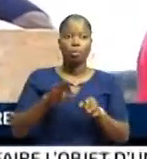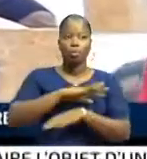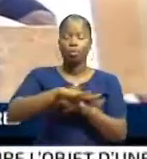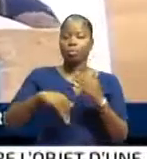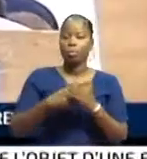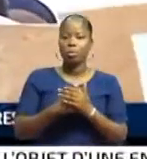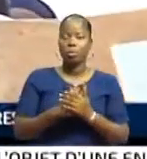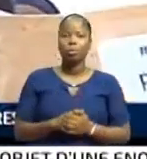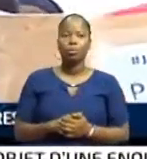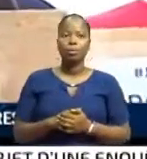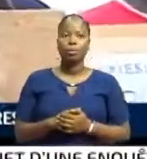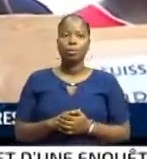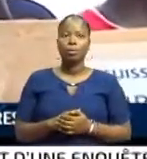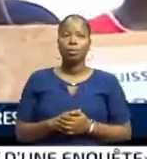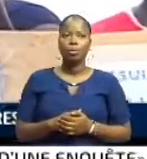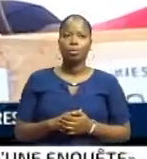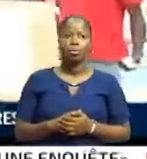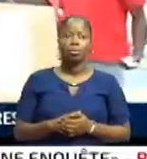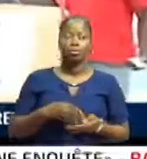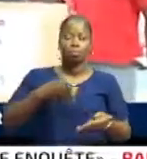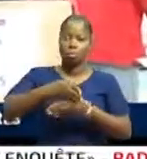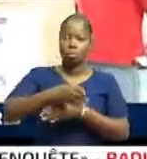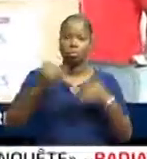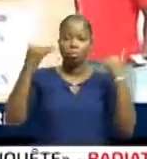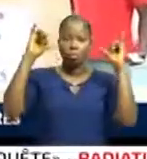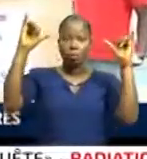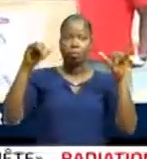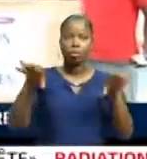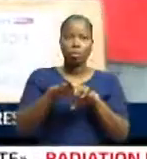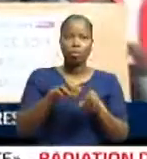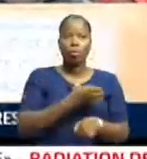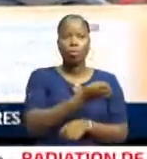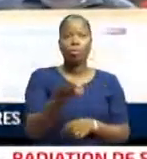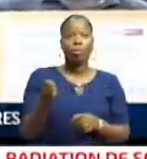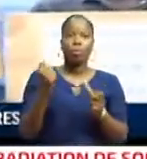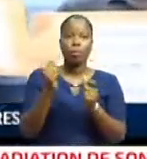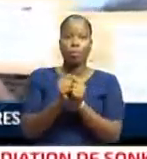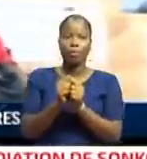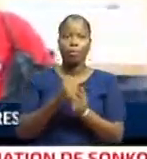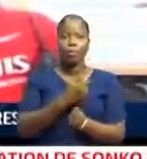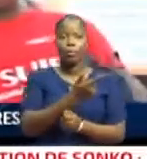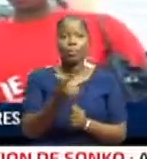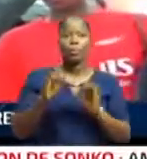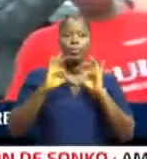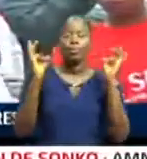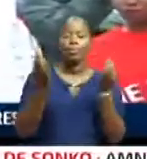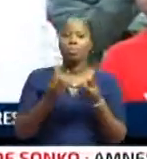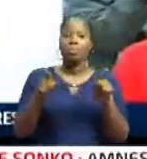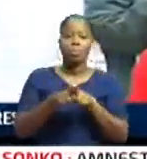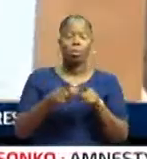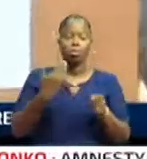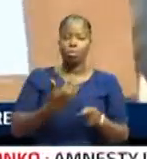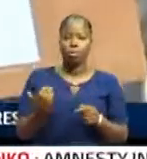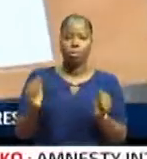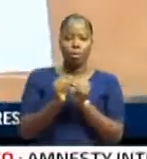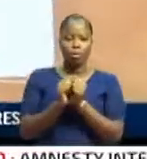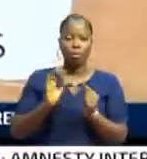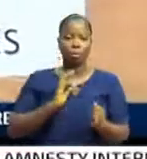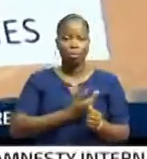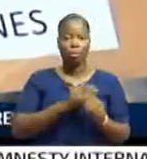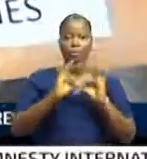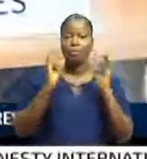de tabaski comme tout le monde entier notre mouton comme ils auront à le faire avec leur famille nous voulons faire la même chose avec notre feuille avec nos familles